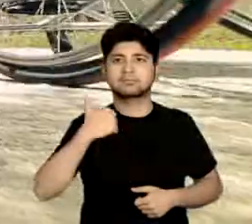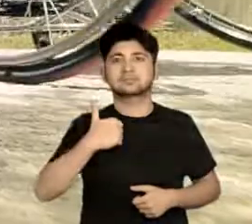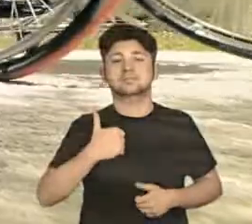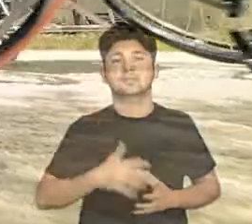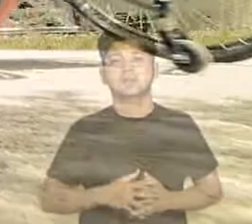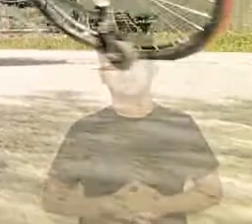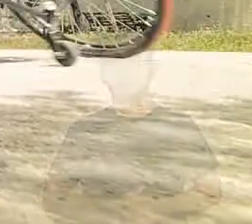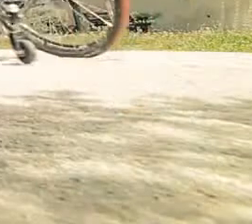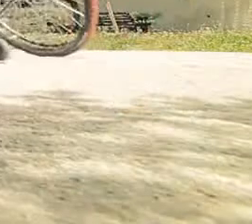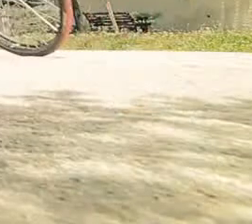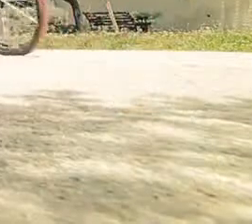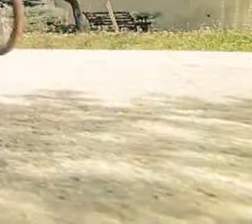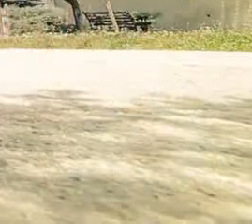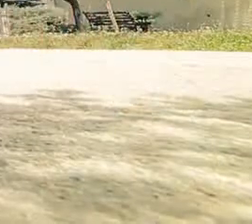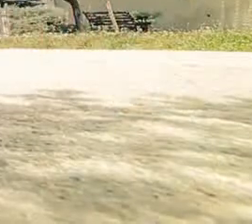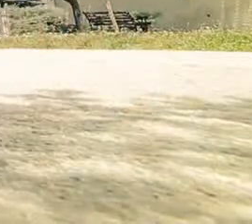dedim.